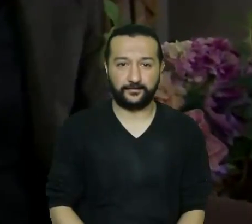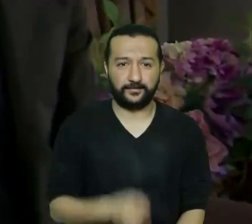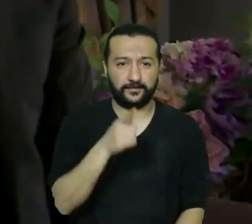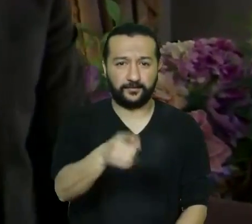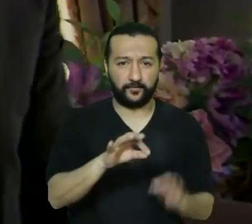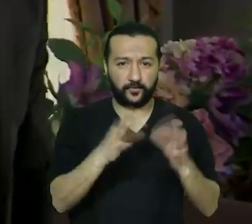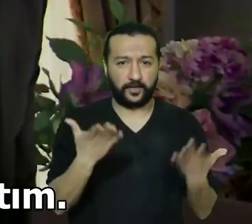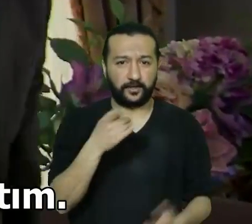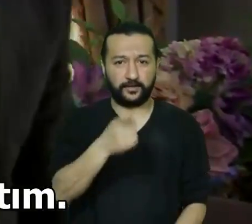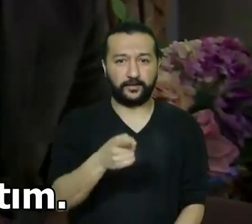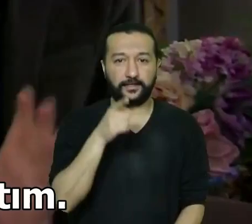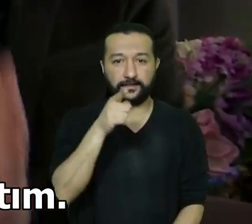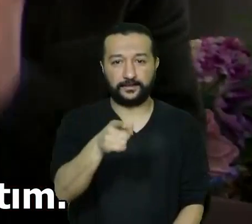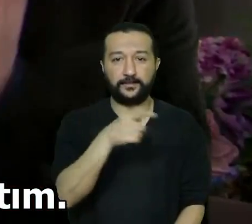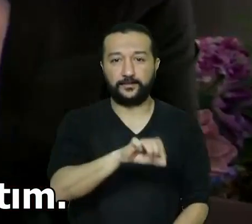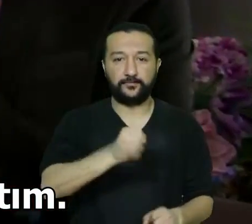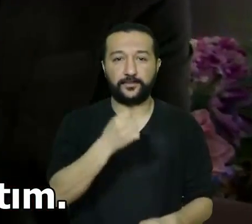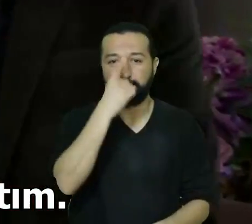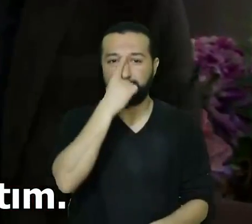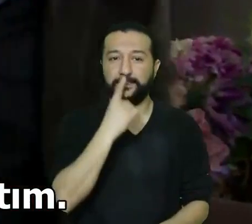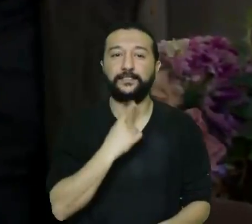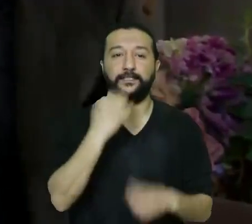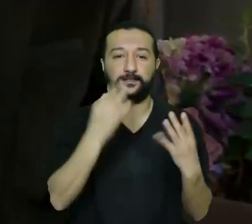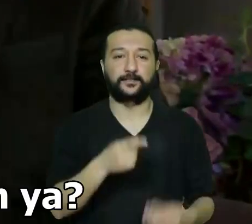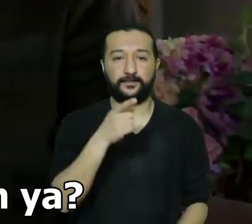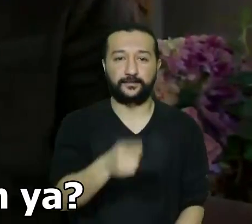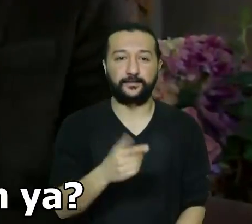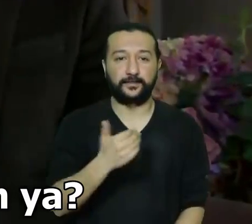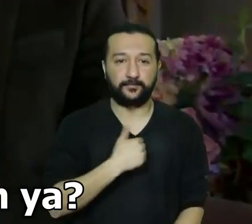Bu ne böyle? Senin buzdan heykelin